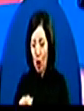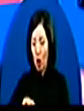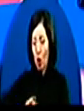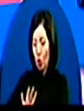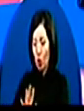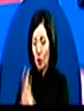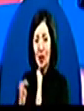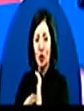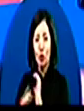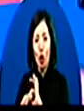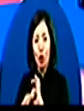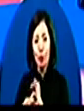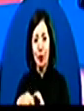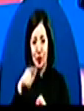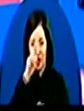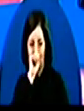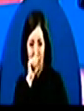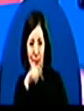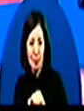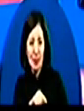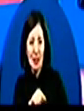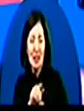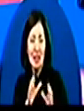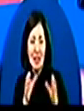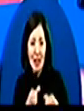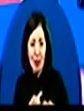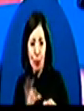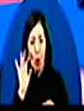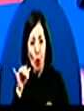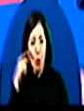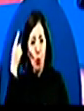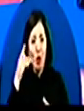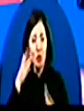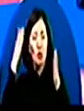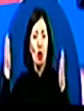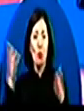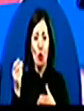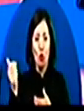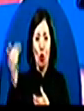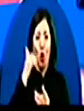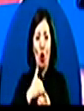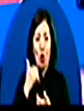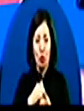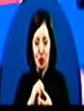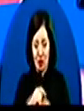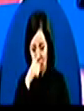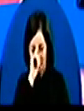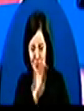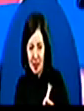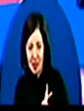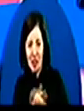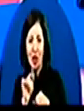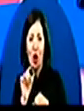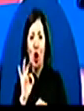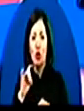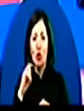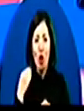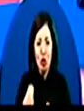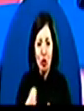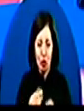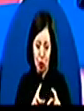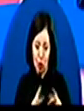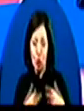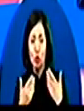чиглэлээр эрүүл мэндийн салбартаа оюуны томоохон хөрөнгө оруулалт хийсэн эмчилгээ онцлогоонд өөрчлөлт өгсөн ийм